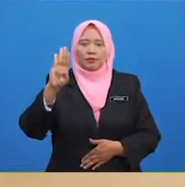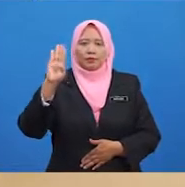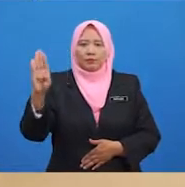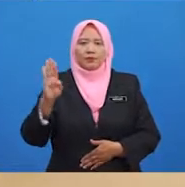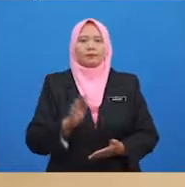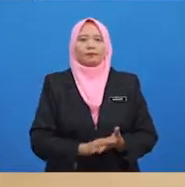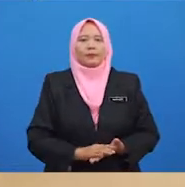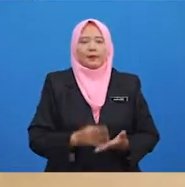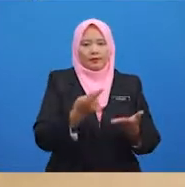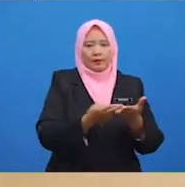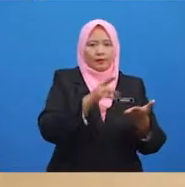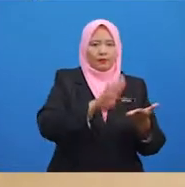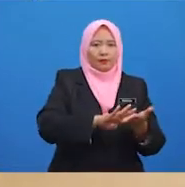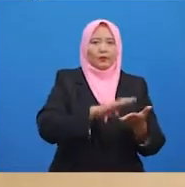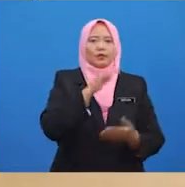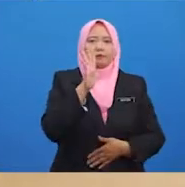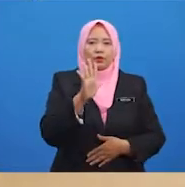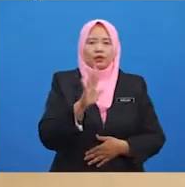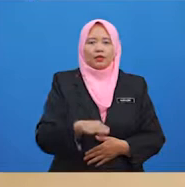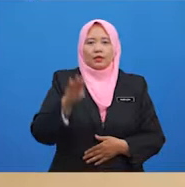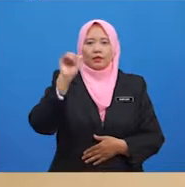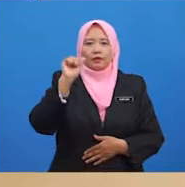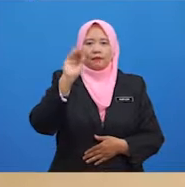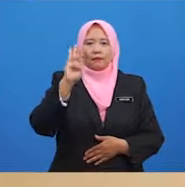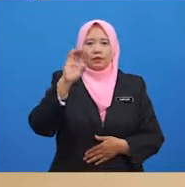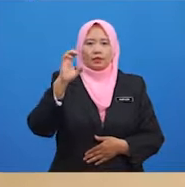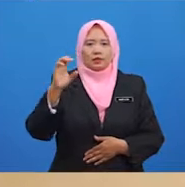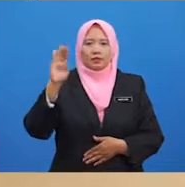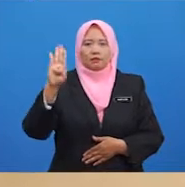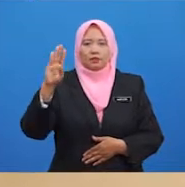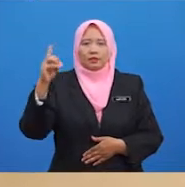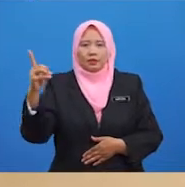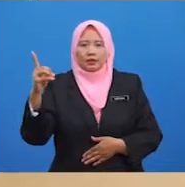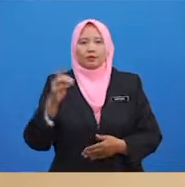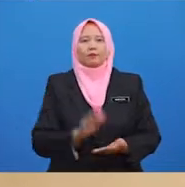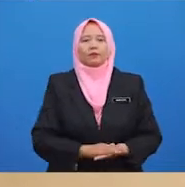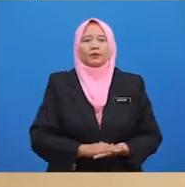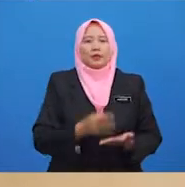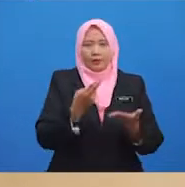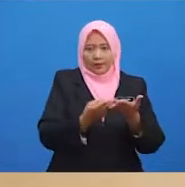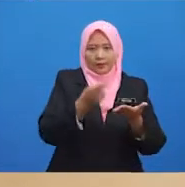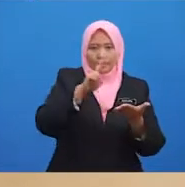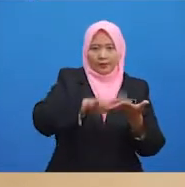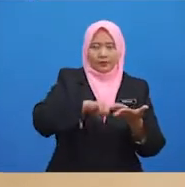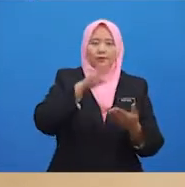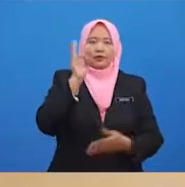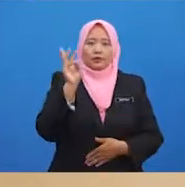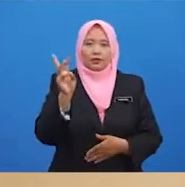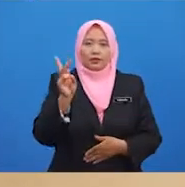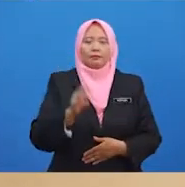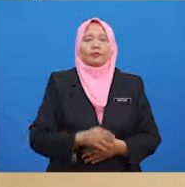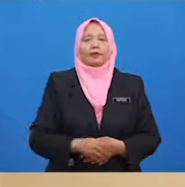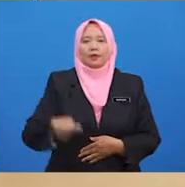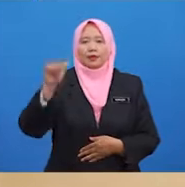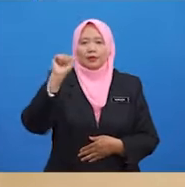B. Rangkap kelima, A, B, C, B, D. Dan rangkap keenam